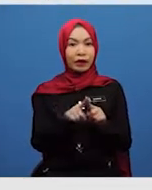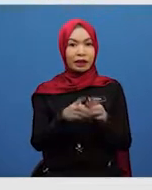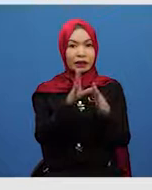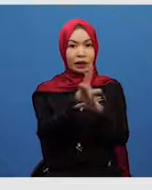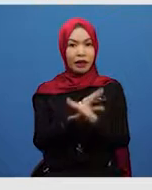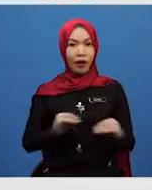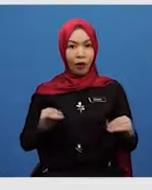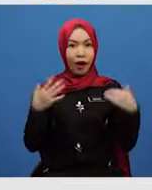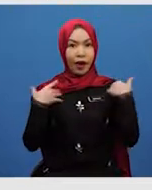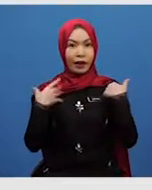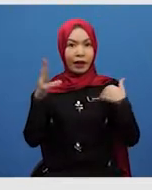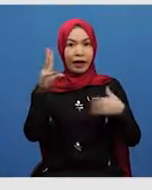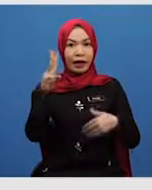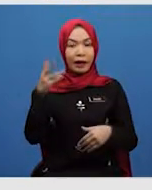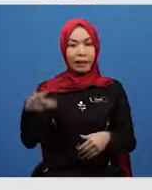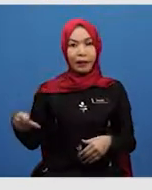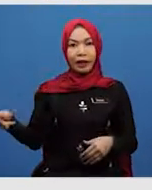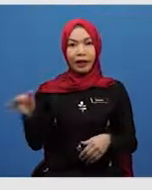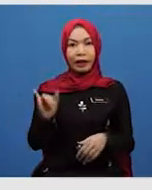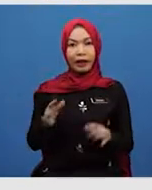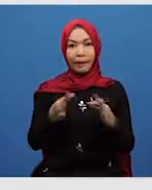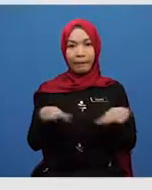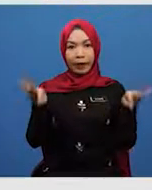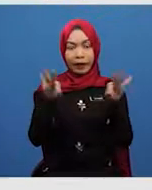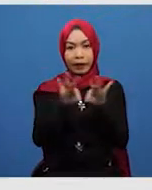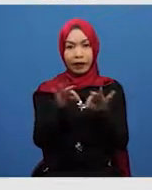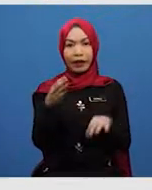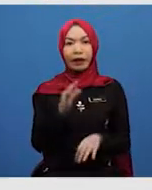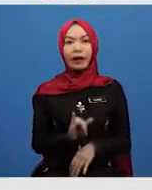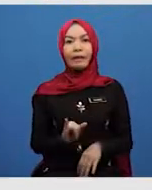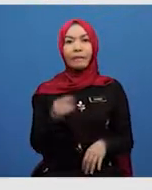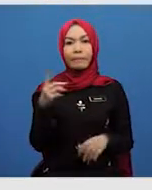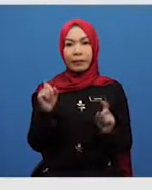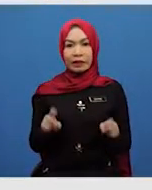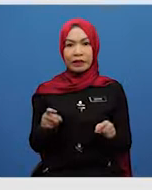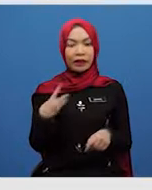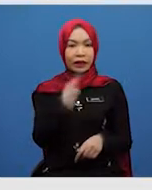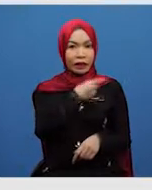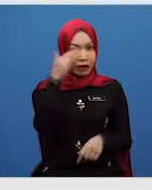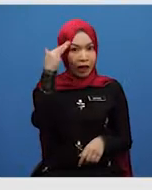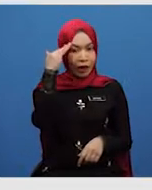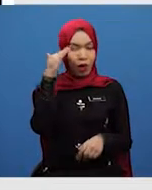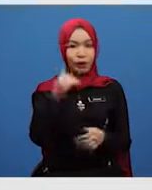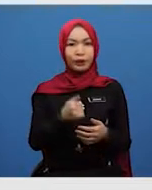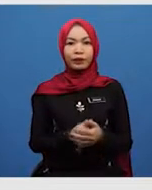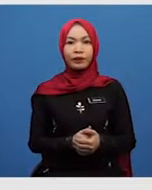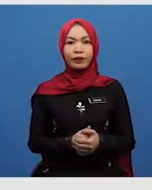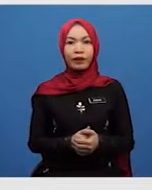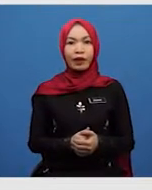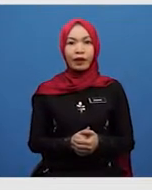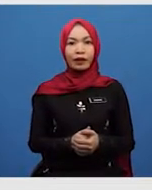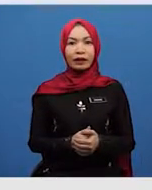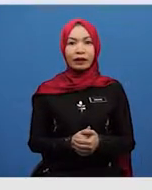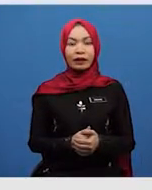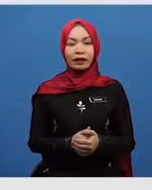memahami Bagaimana sistem kesukuan diamalkan di nepis di antara masyarakat